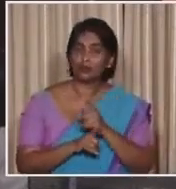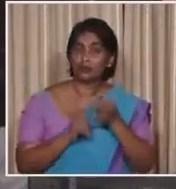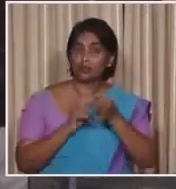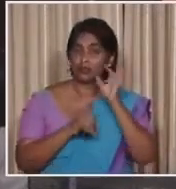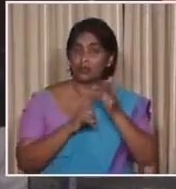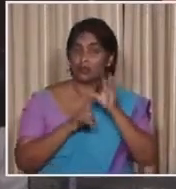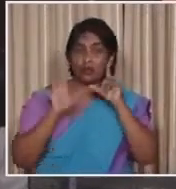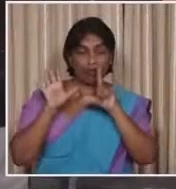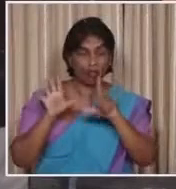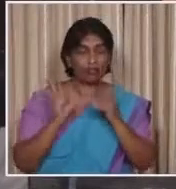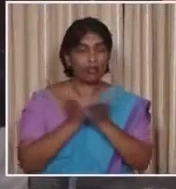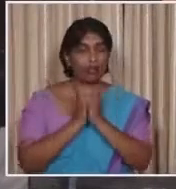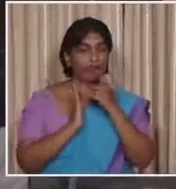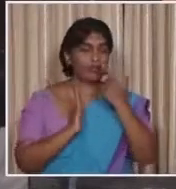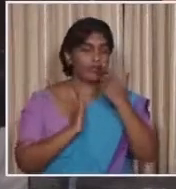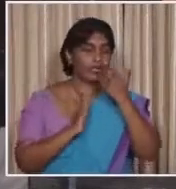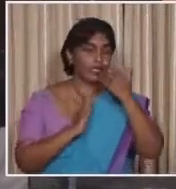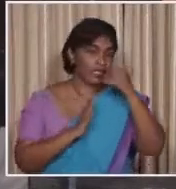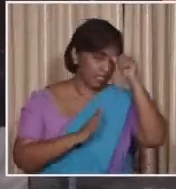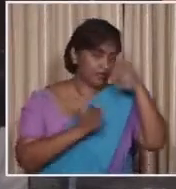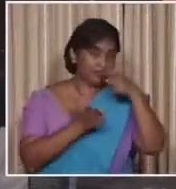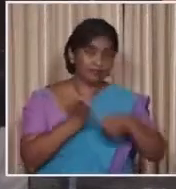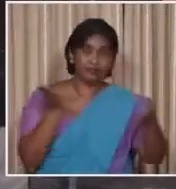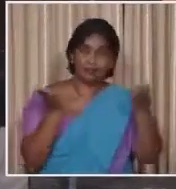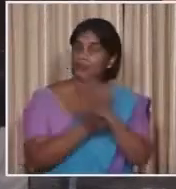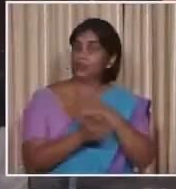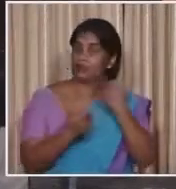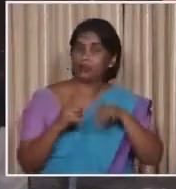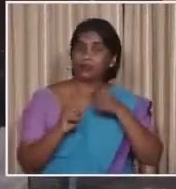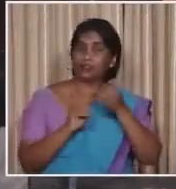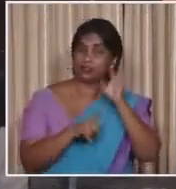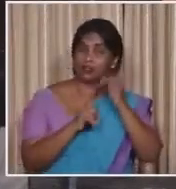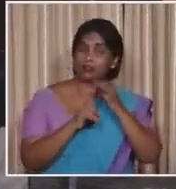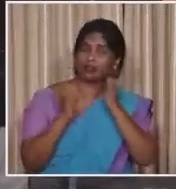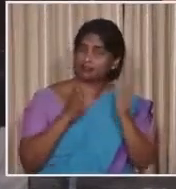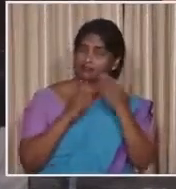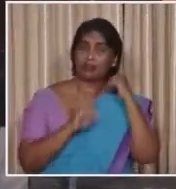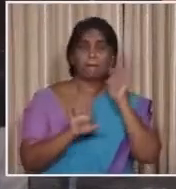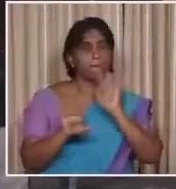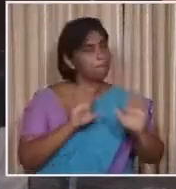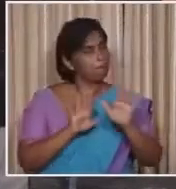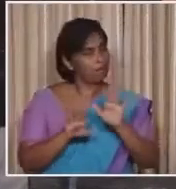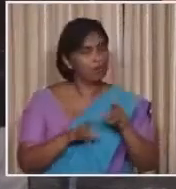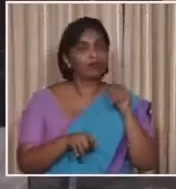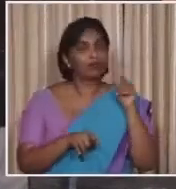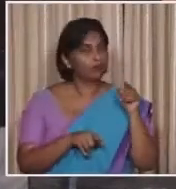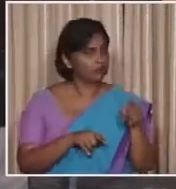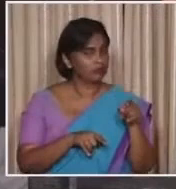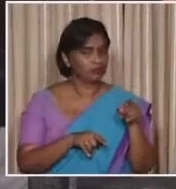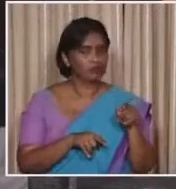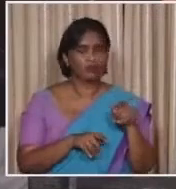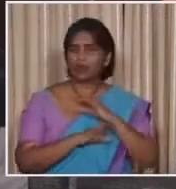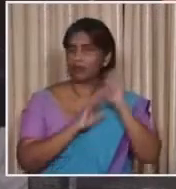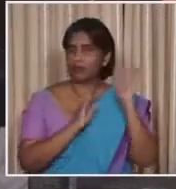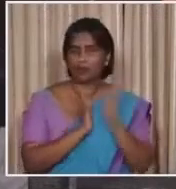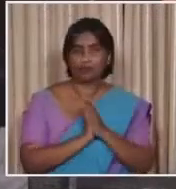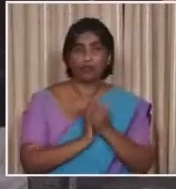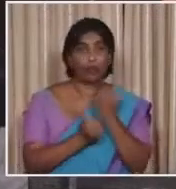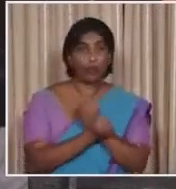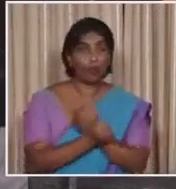இந்திய ஒப்பந்தம் உருவாகிய போது இந்த நாட்டை ஆட்சி செய்திருந்தார்கள், அவர்கள் யாருமே போலீஸ்